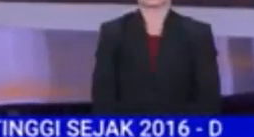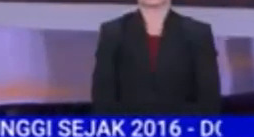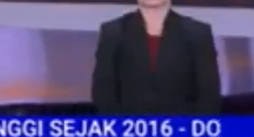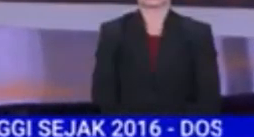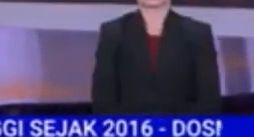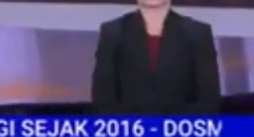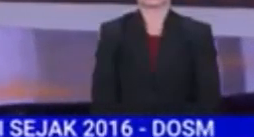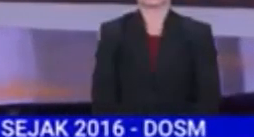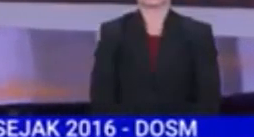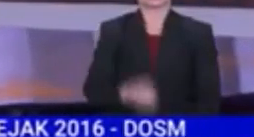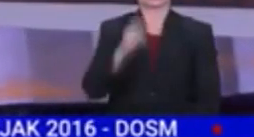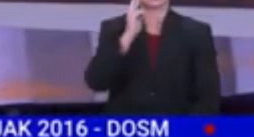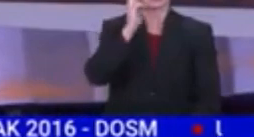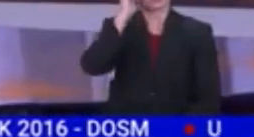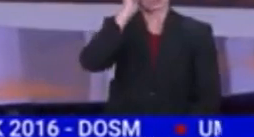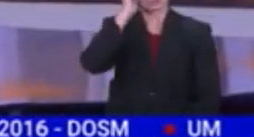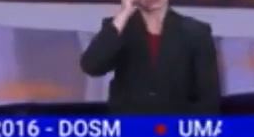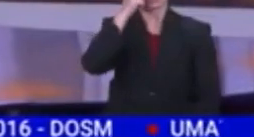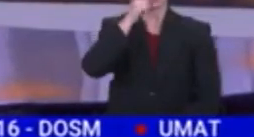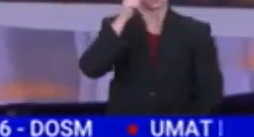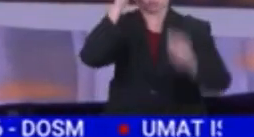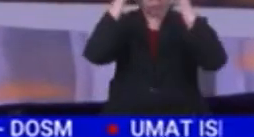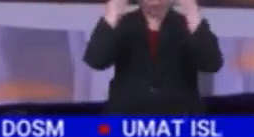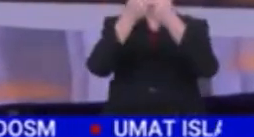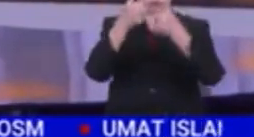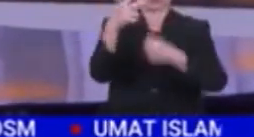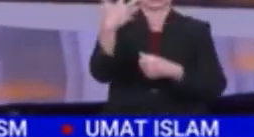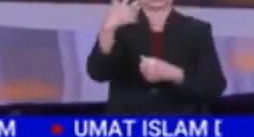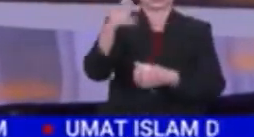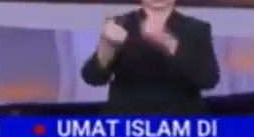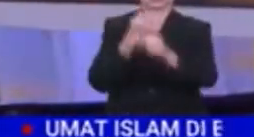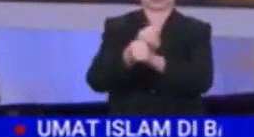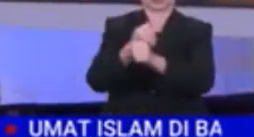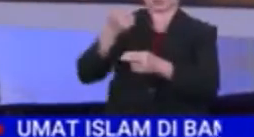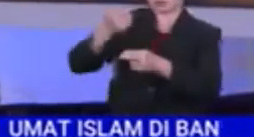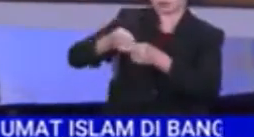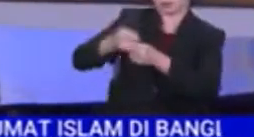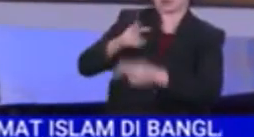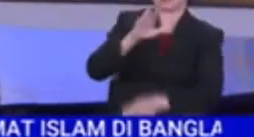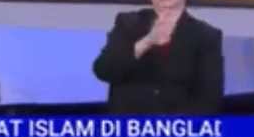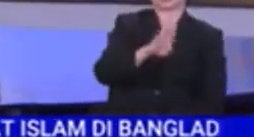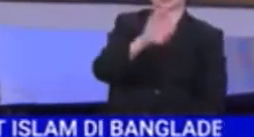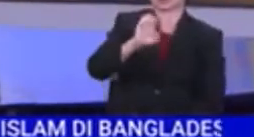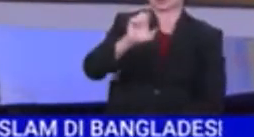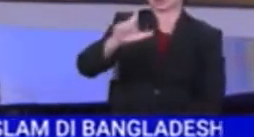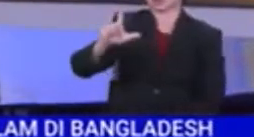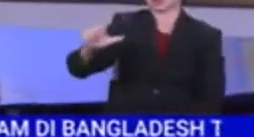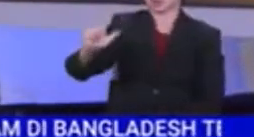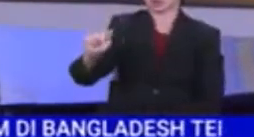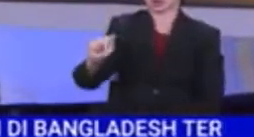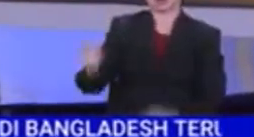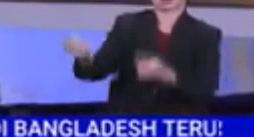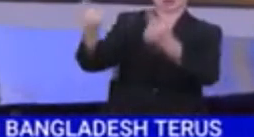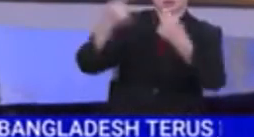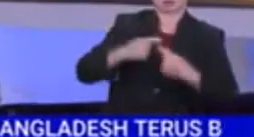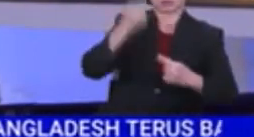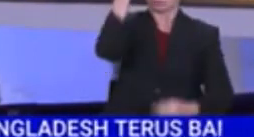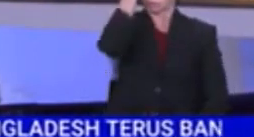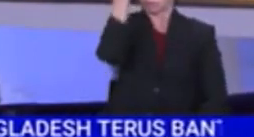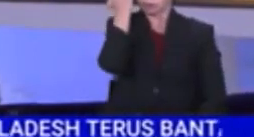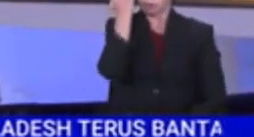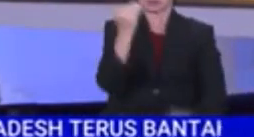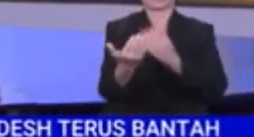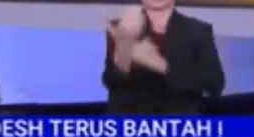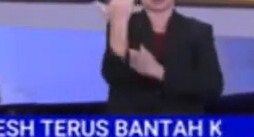remaja perempuan Sindrom Down berusia 13 tahun yang dikenali sebagai belok hadir di Mahkamah section Kuala Lumpur